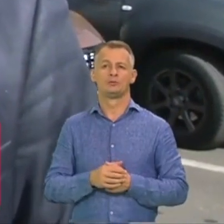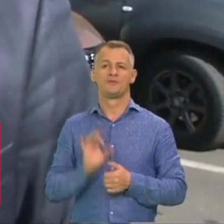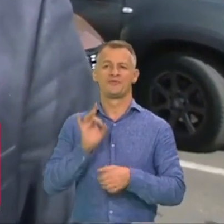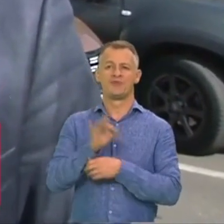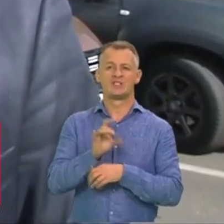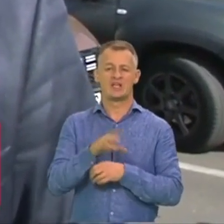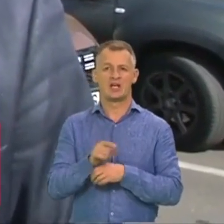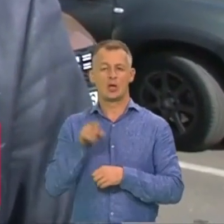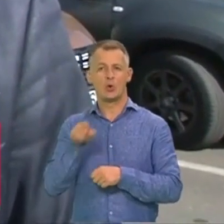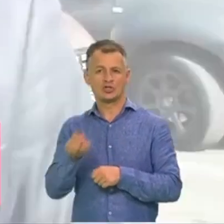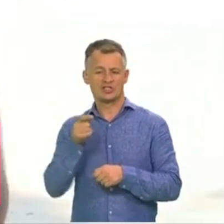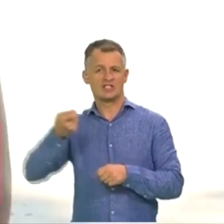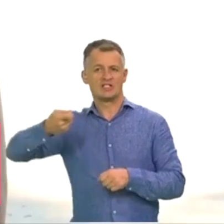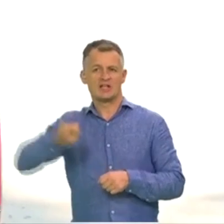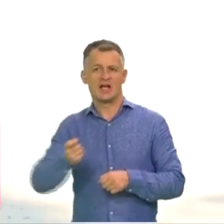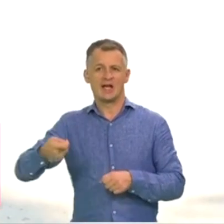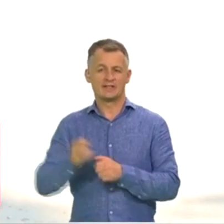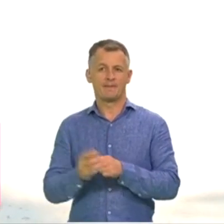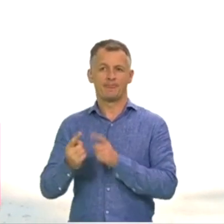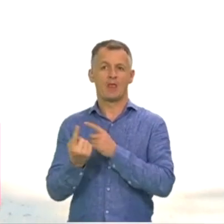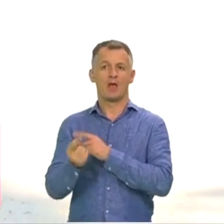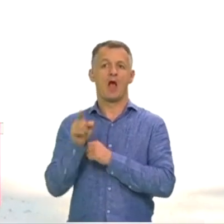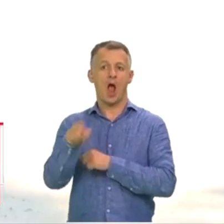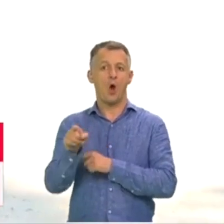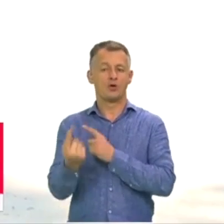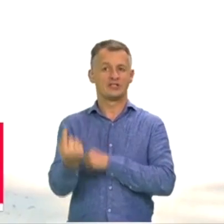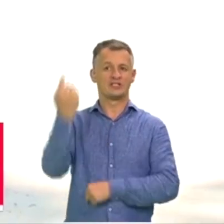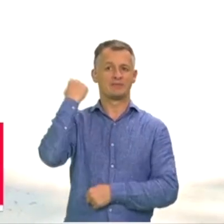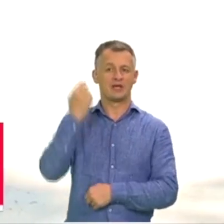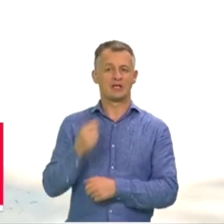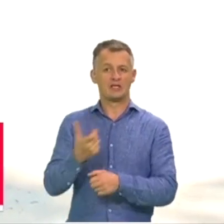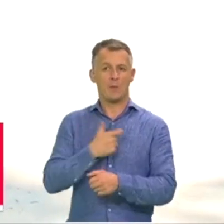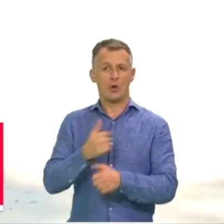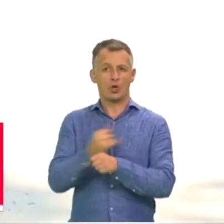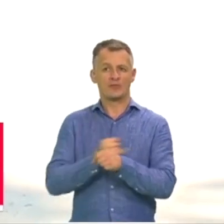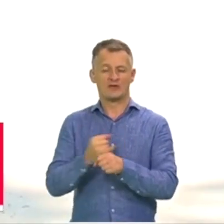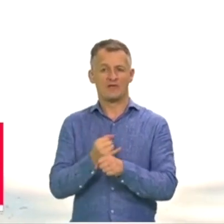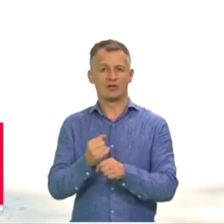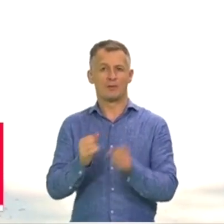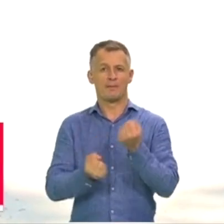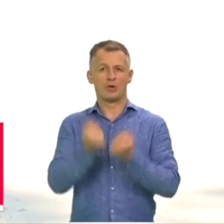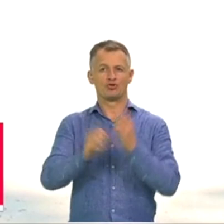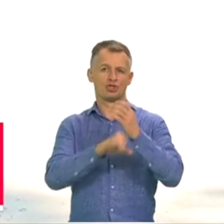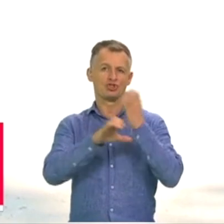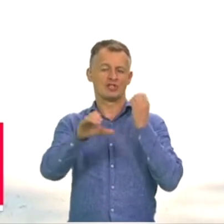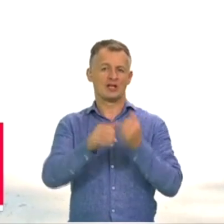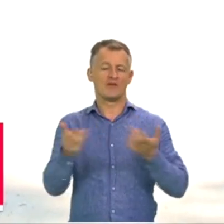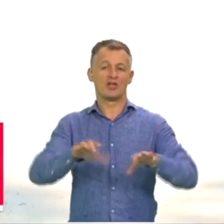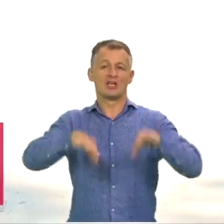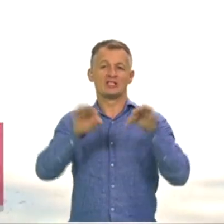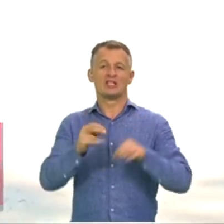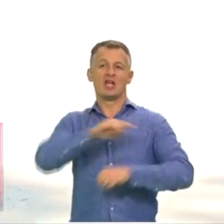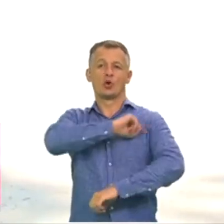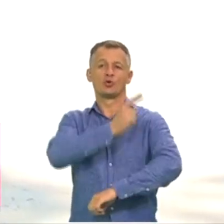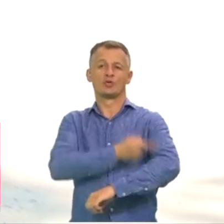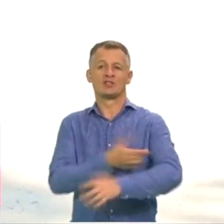comerțul cu acest gaz. Acolo în spatele meu se pot observa și cisternele care au fost identificate de către